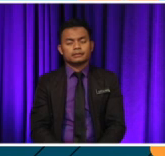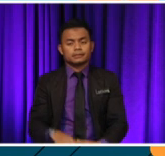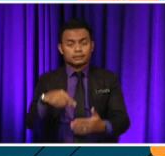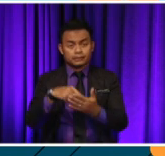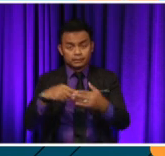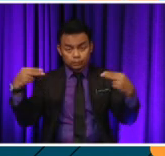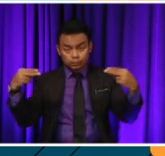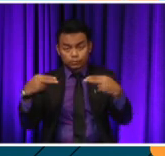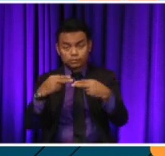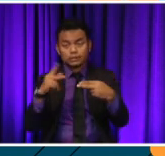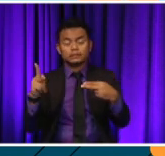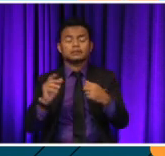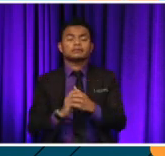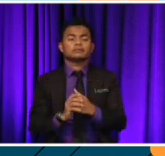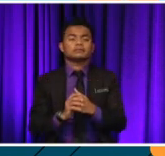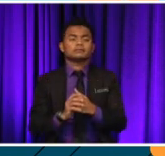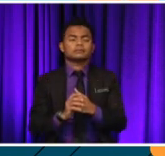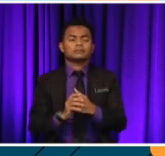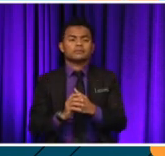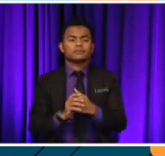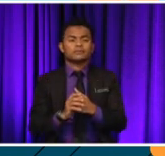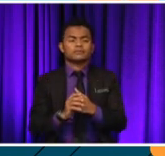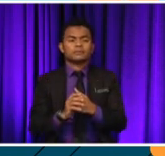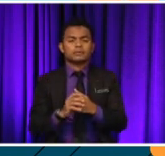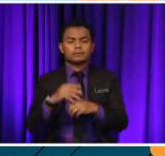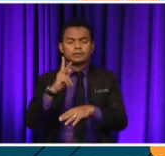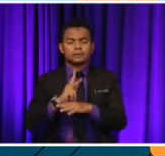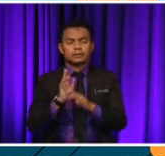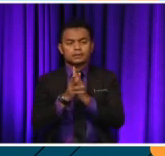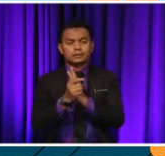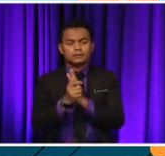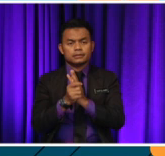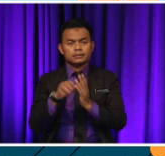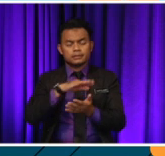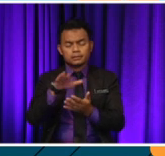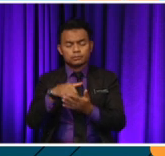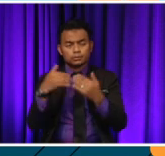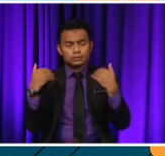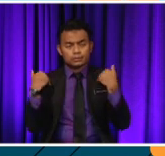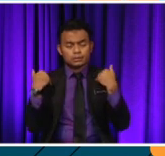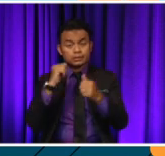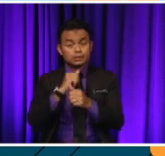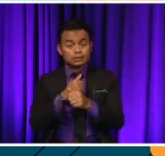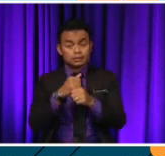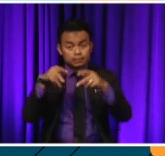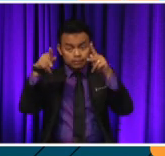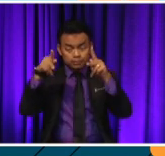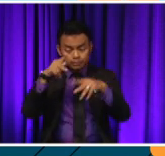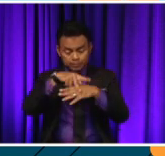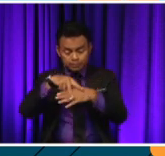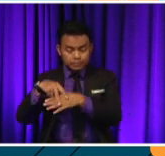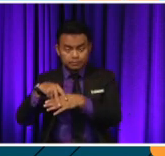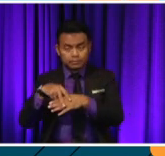pengurusan yang mana setiap kemahiran ini perlu dimiliki oleh setiap pemimpin ataupun pengurus untuk